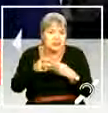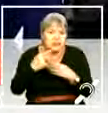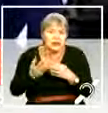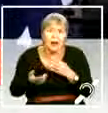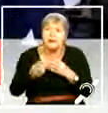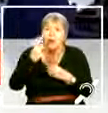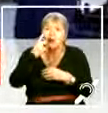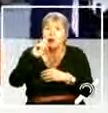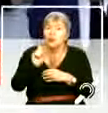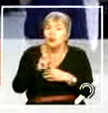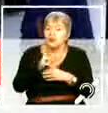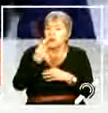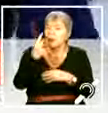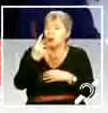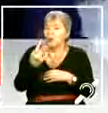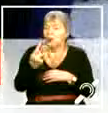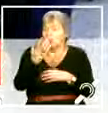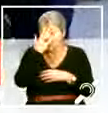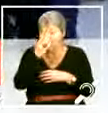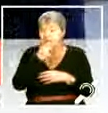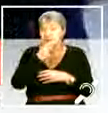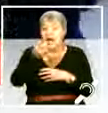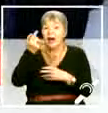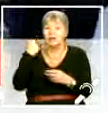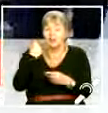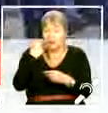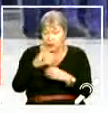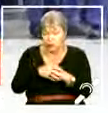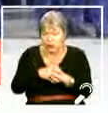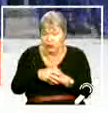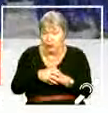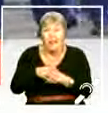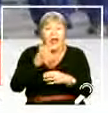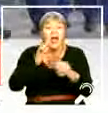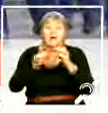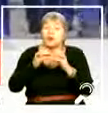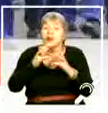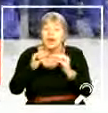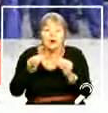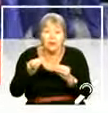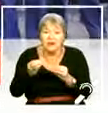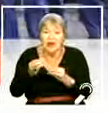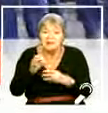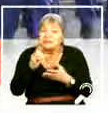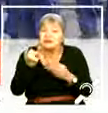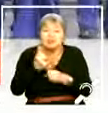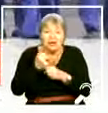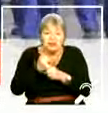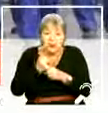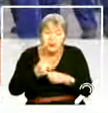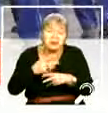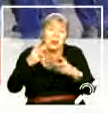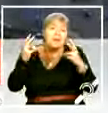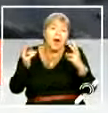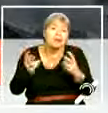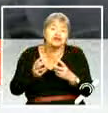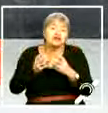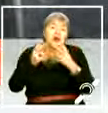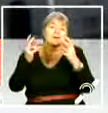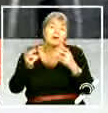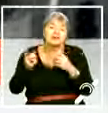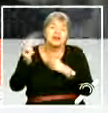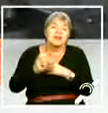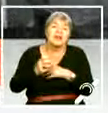de 1,1%. Ce deducem de aici? Practic, economia românească a încetinit de la trimestru la